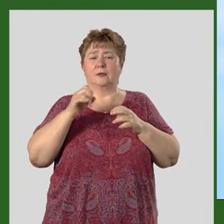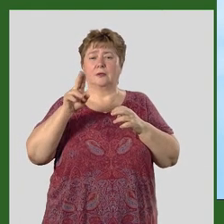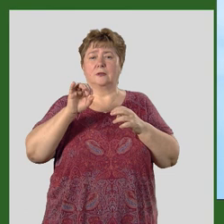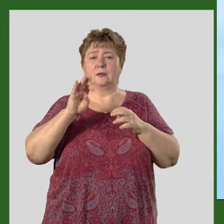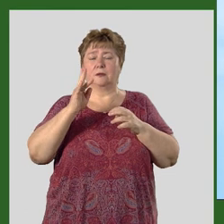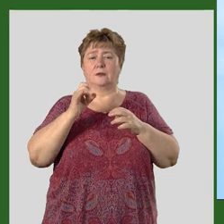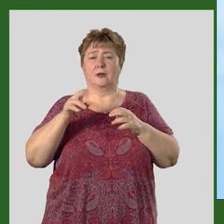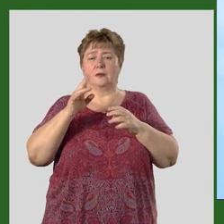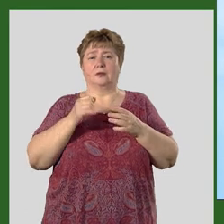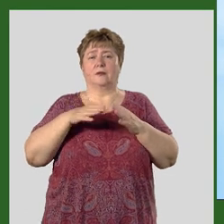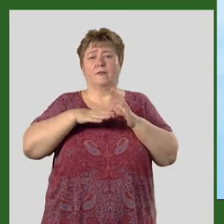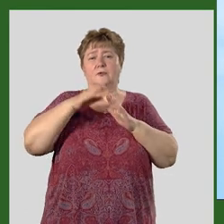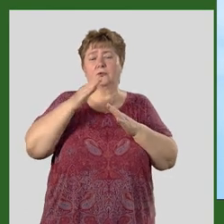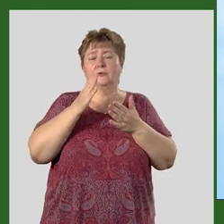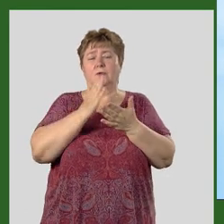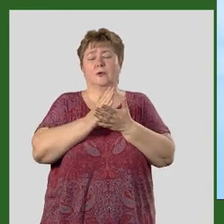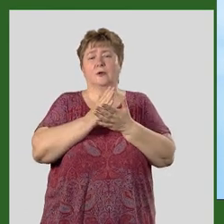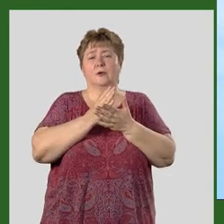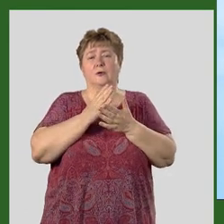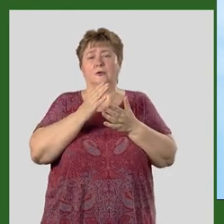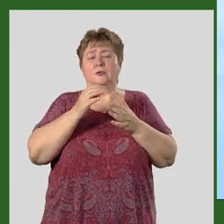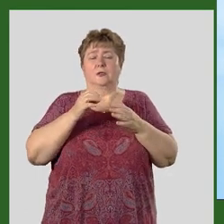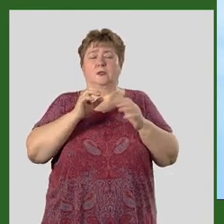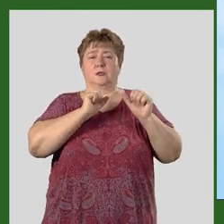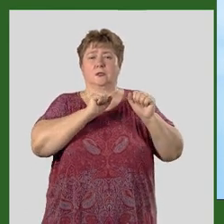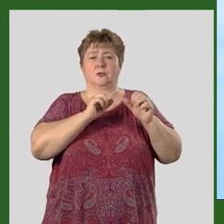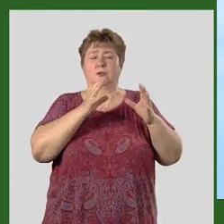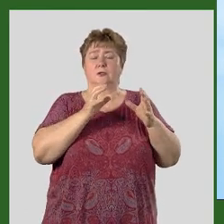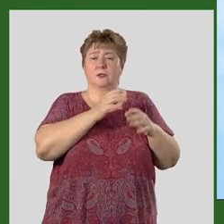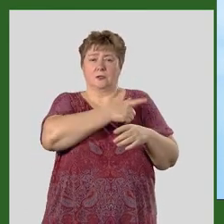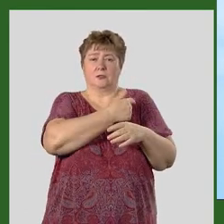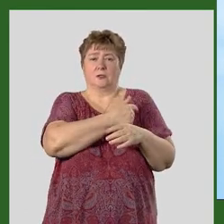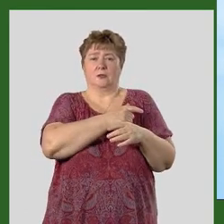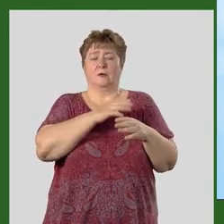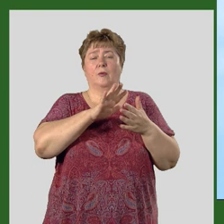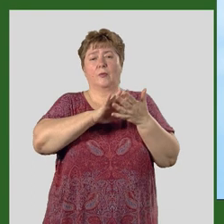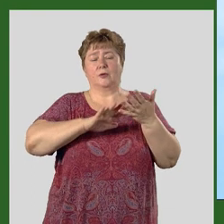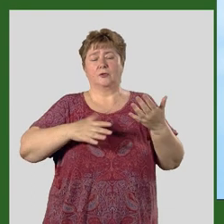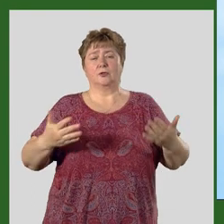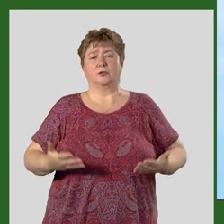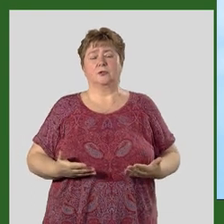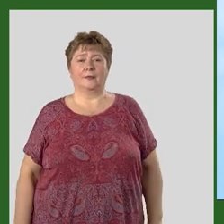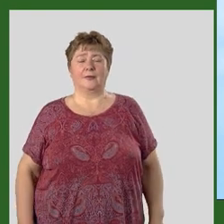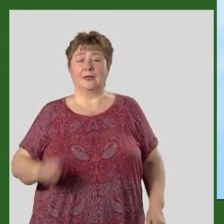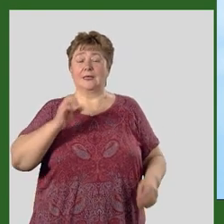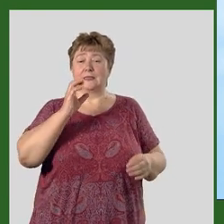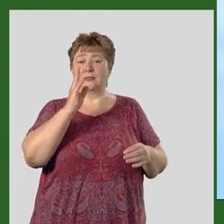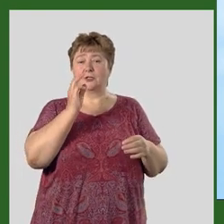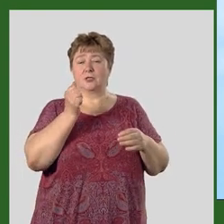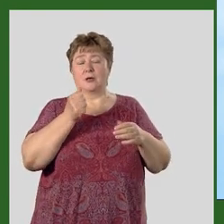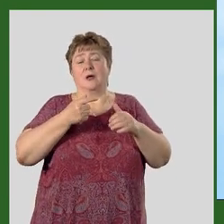Нидерланды имеют высокий рост качества здравоохранения и продолжительности жизни.